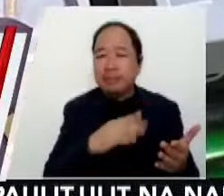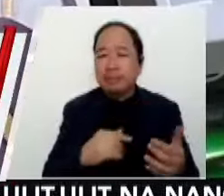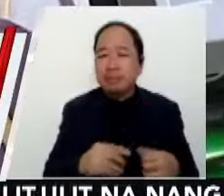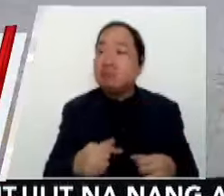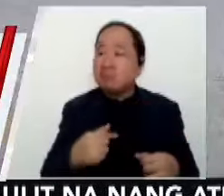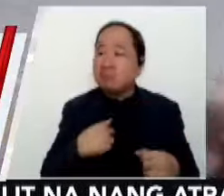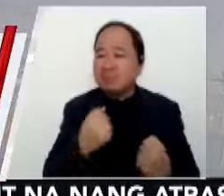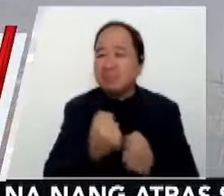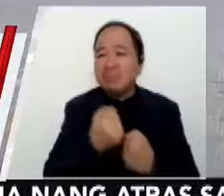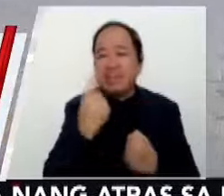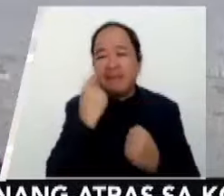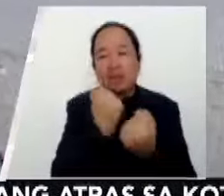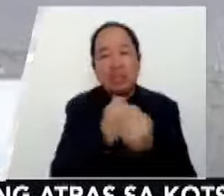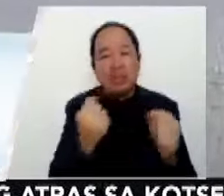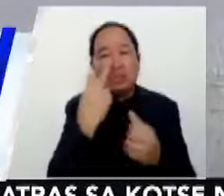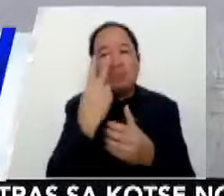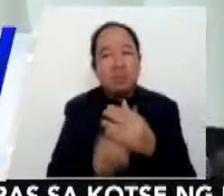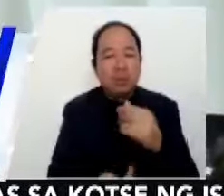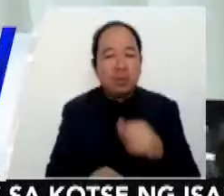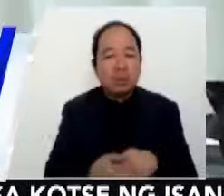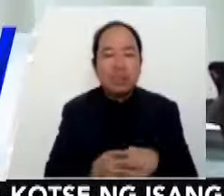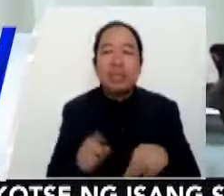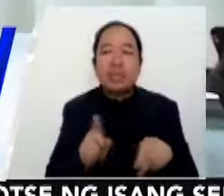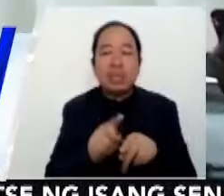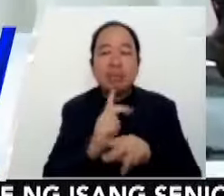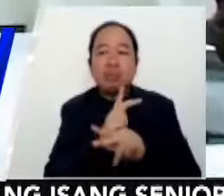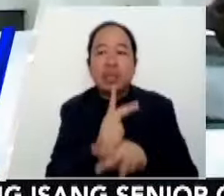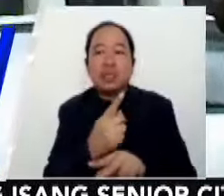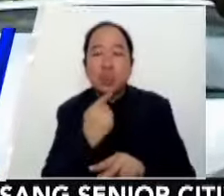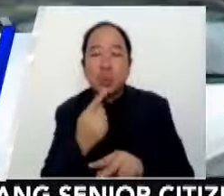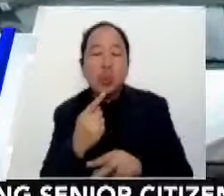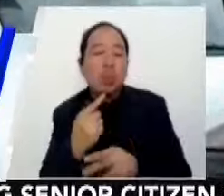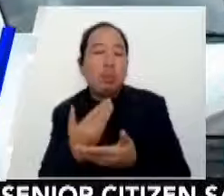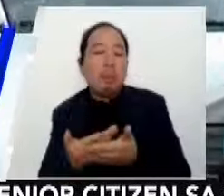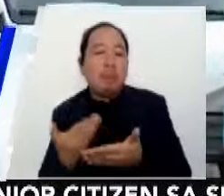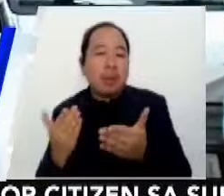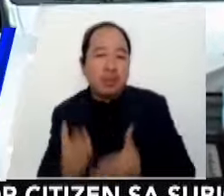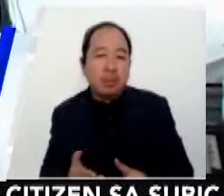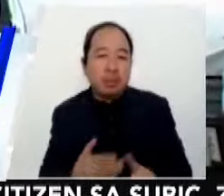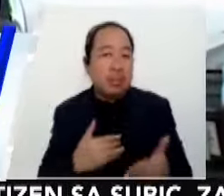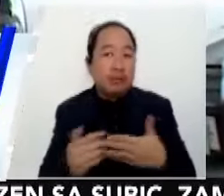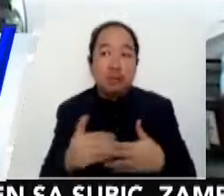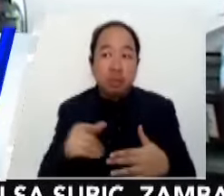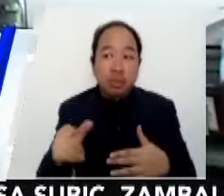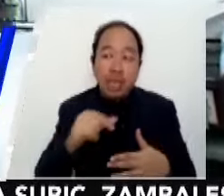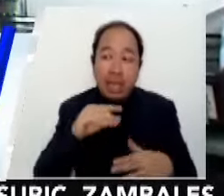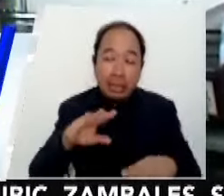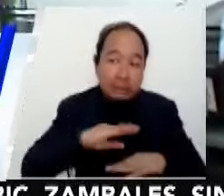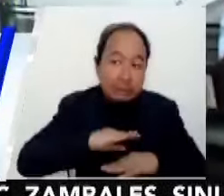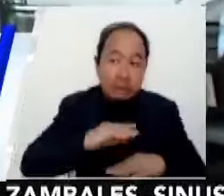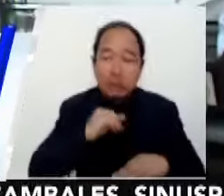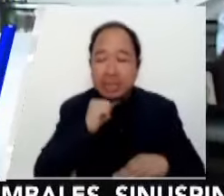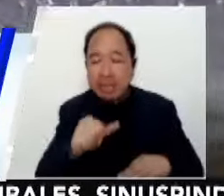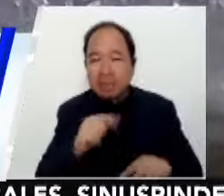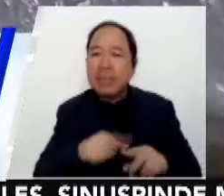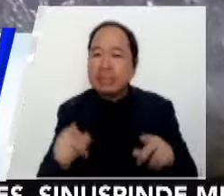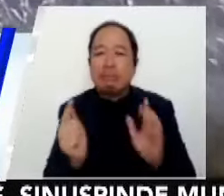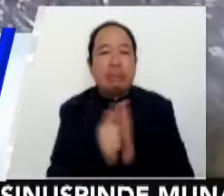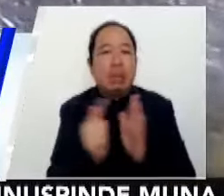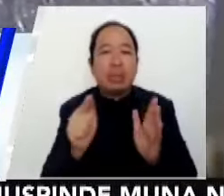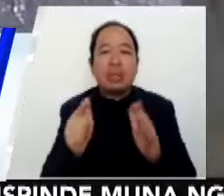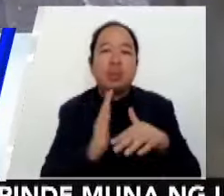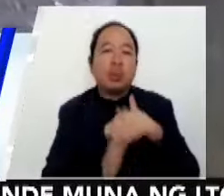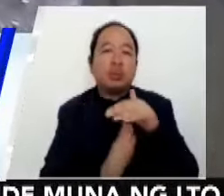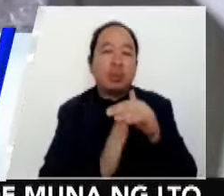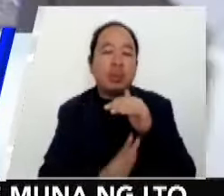rin parehas. Protection din po sa bumibili. Pabor ka man o hindi, sabi ng DTI, bawal ito sa ilalim ng Consumer Act. Karapatan